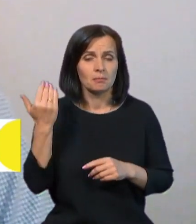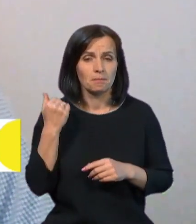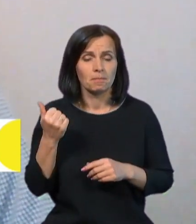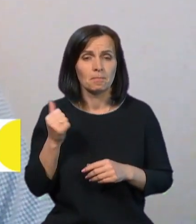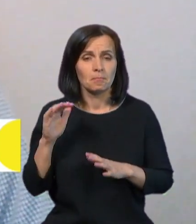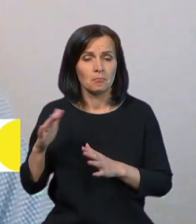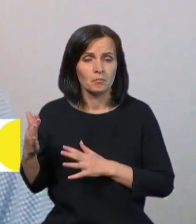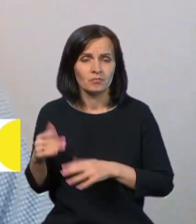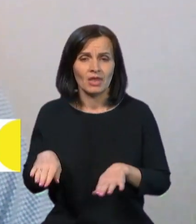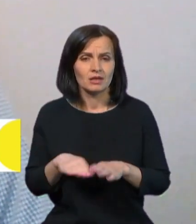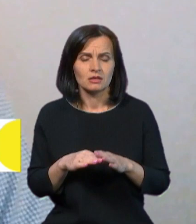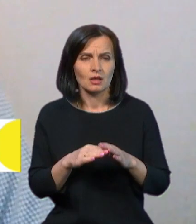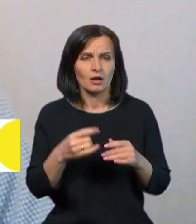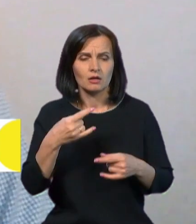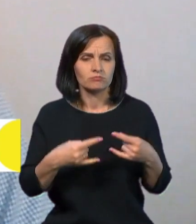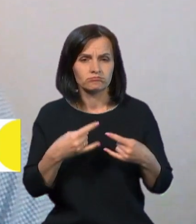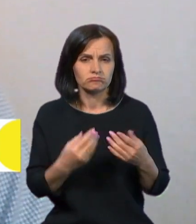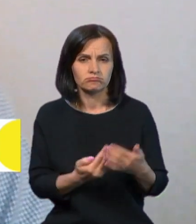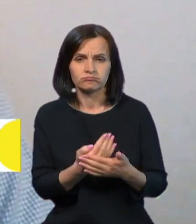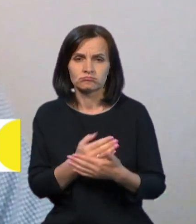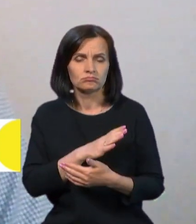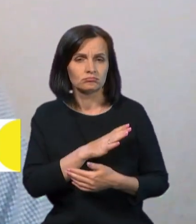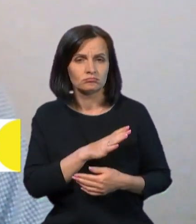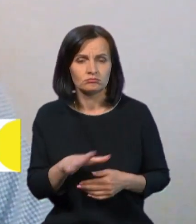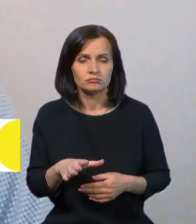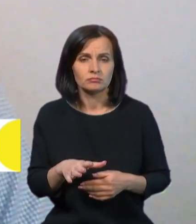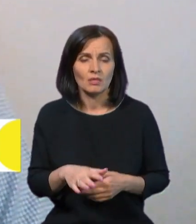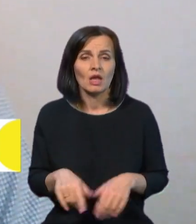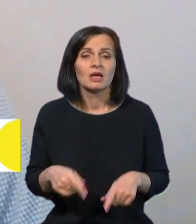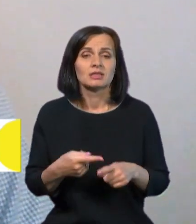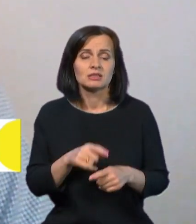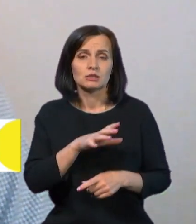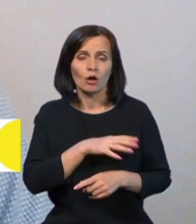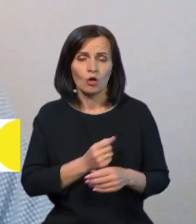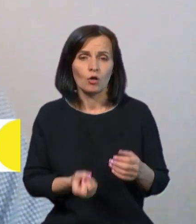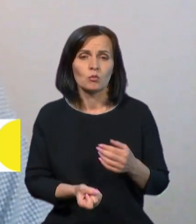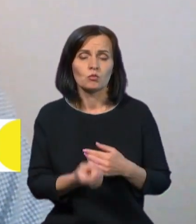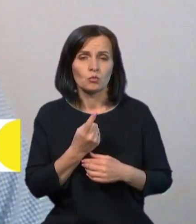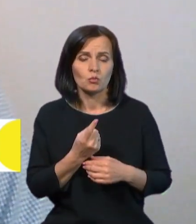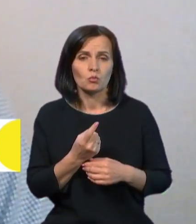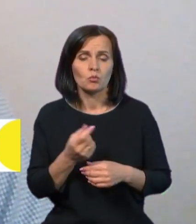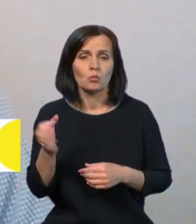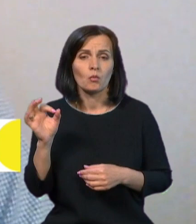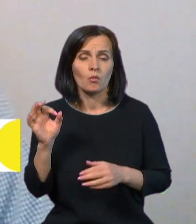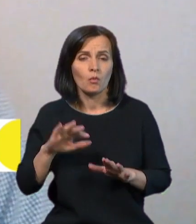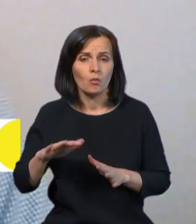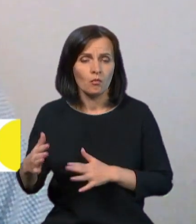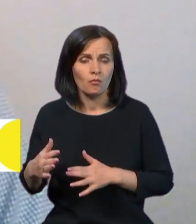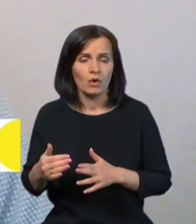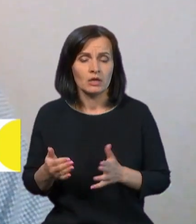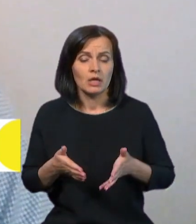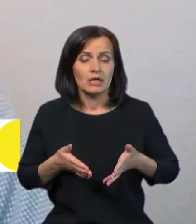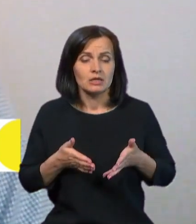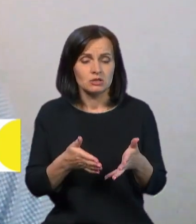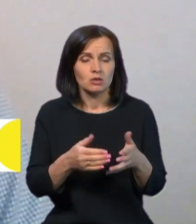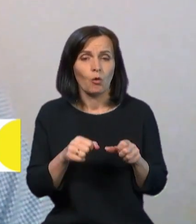мовилося про те, що росіяни вже створювали прецедент створення техногенних катастроф на шляхах можливого просування